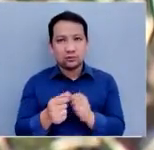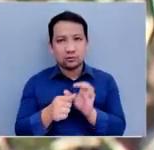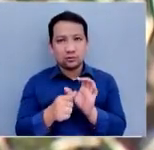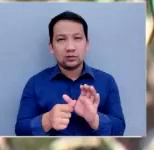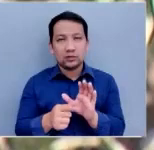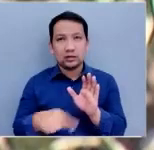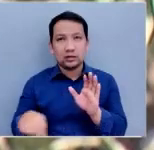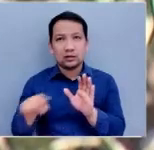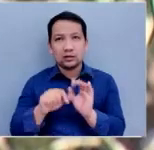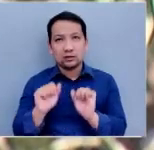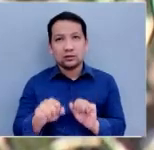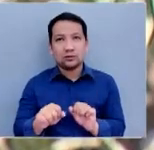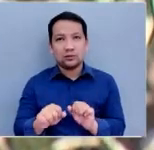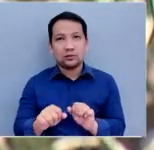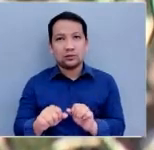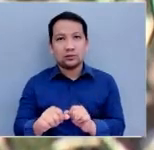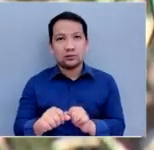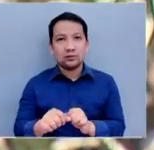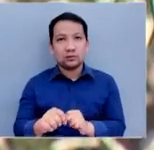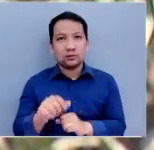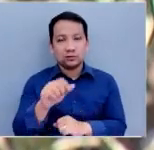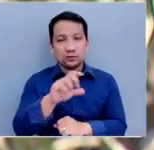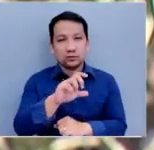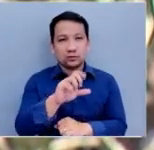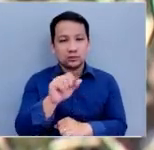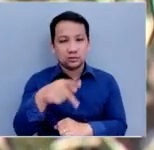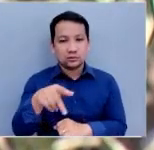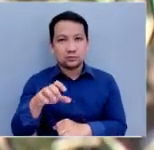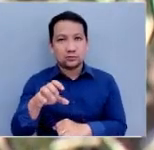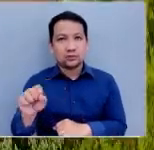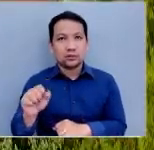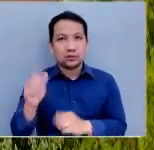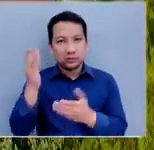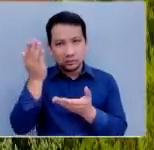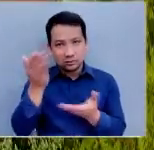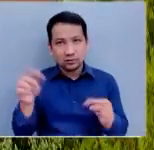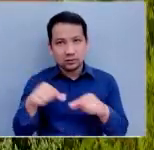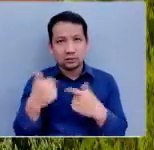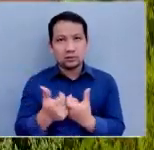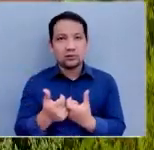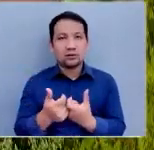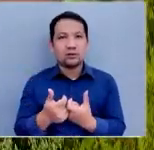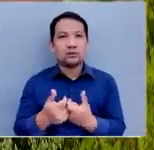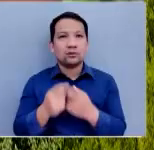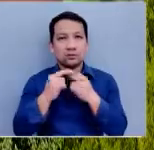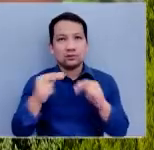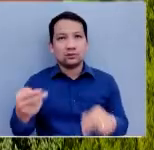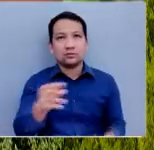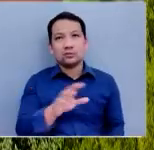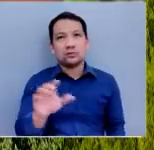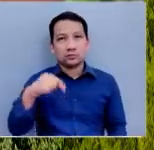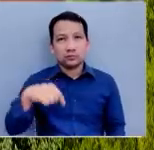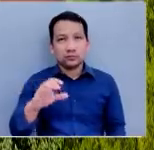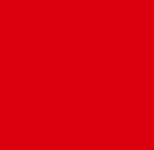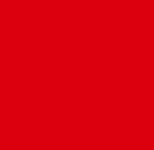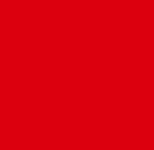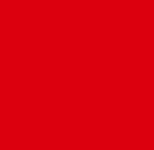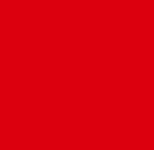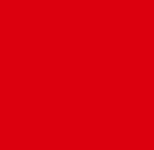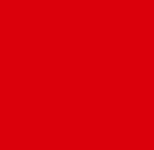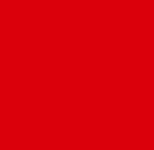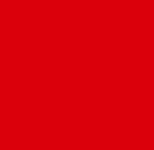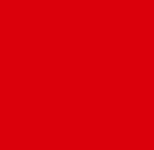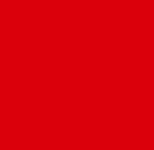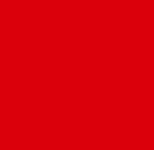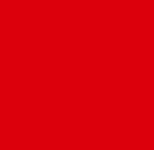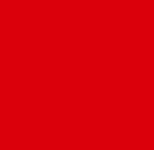naman ng kanilang State of the Peasant Address. Just? Maraming salamat. Nag-uulat mula Quezon City, Justine Punsalang.